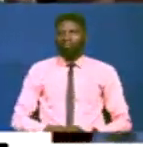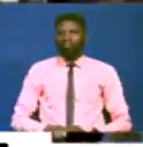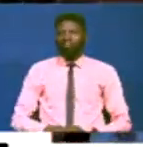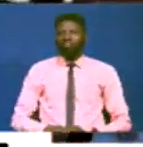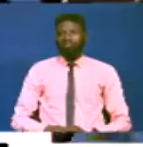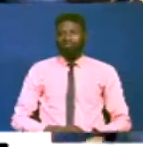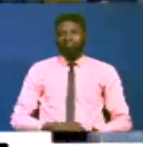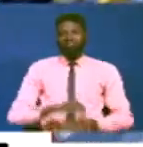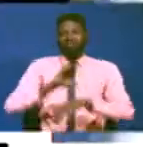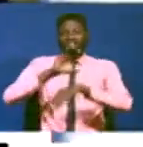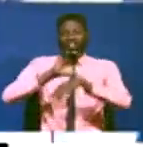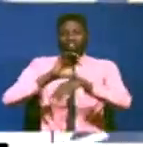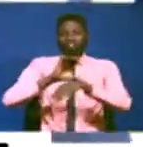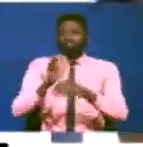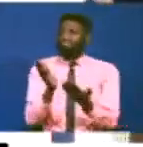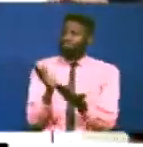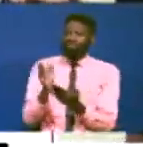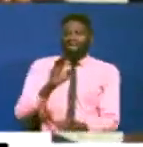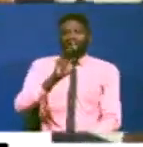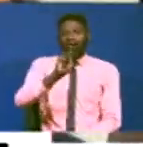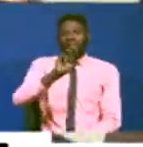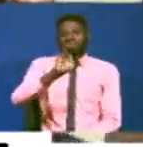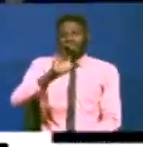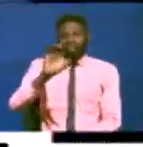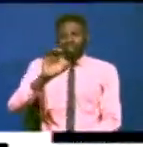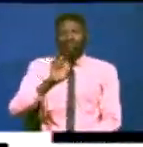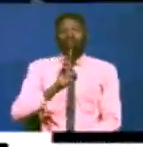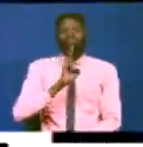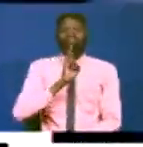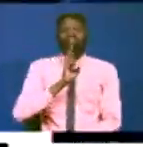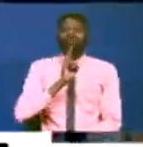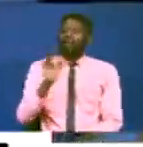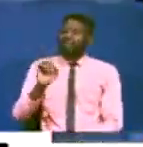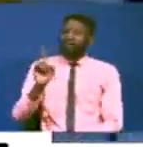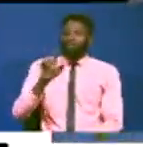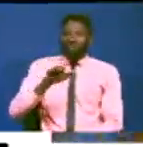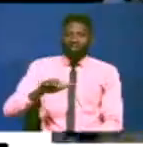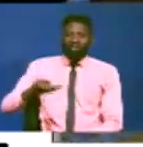Katika kanisa la Mega City Deliverance mtaani Rai jijini Nairobi. Hello,